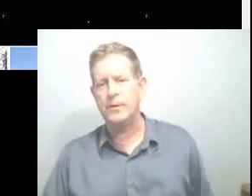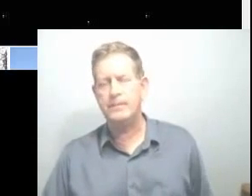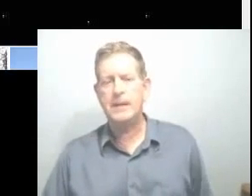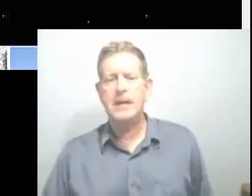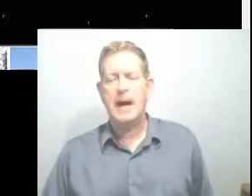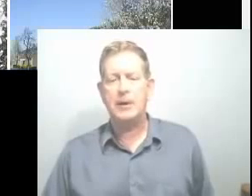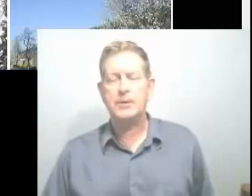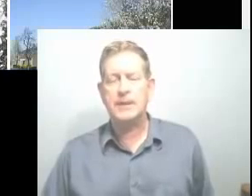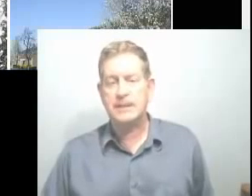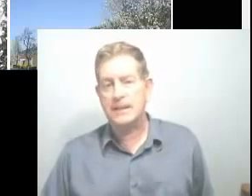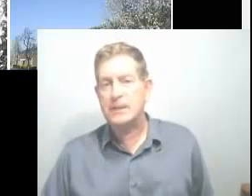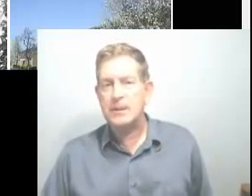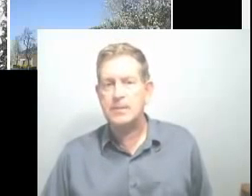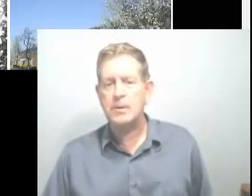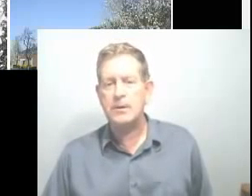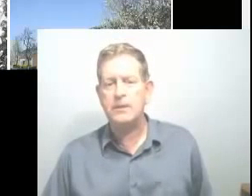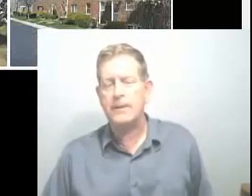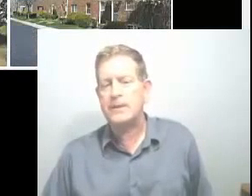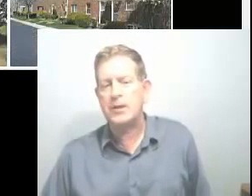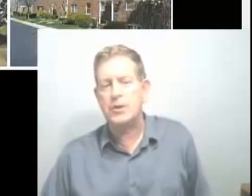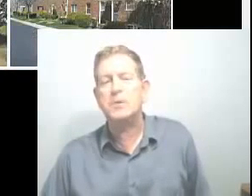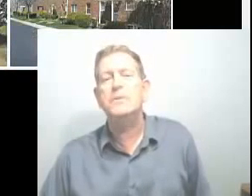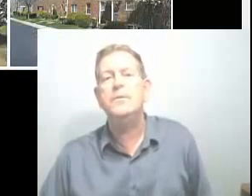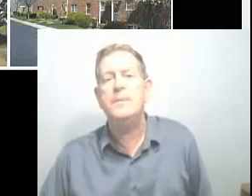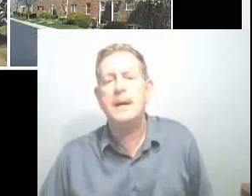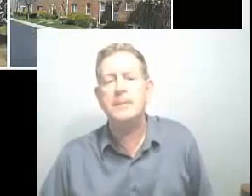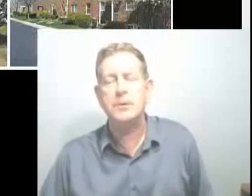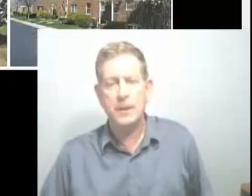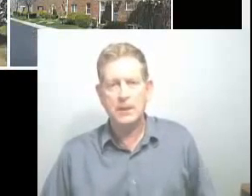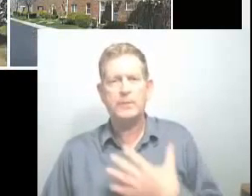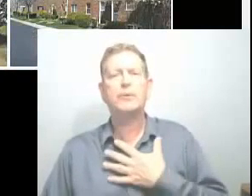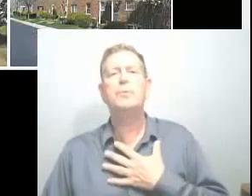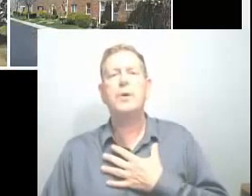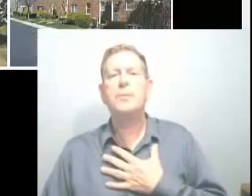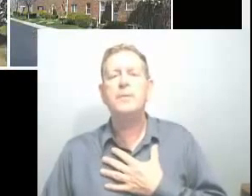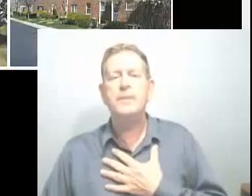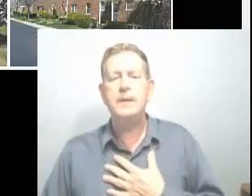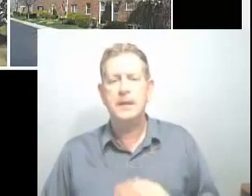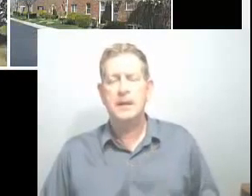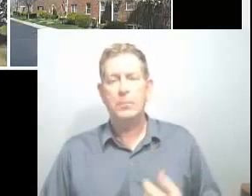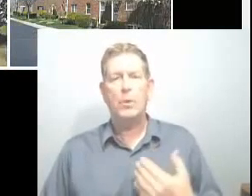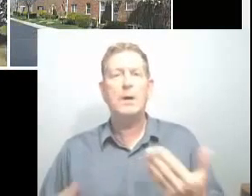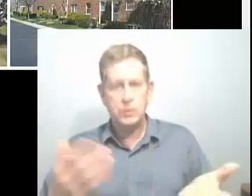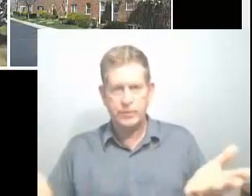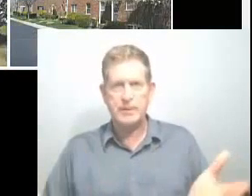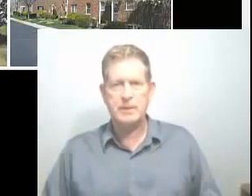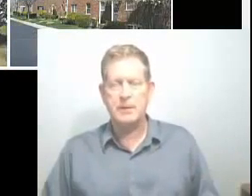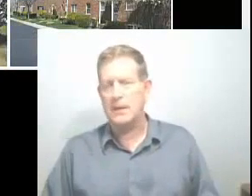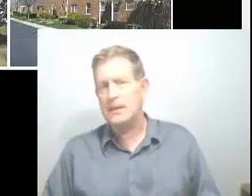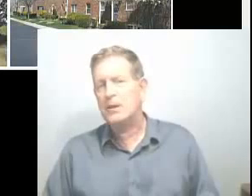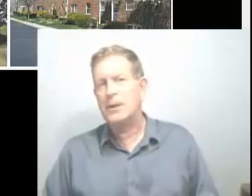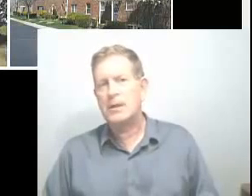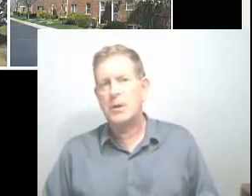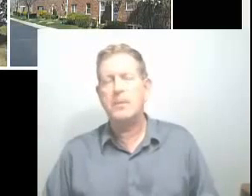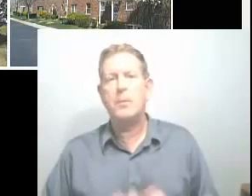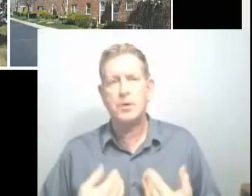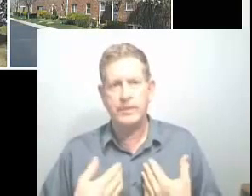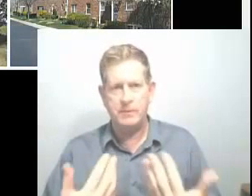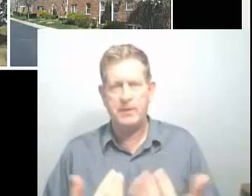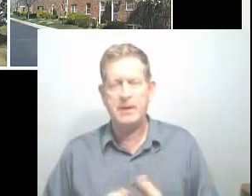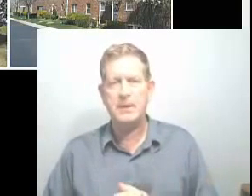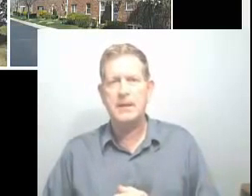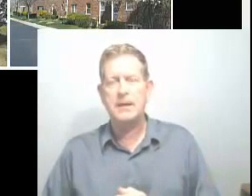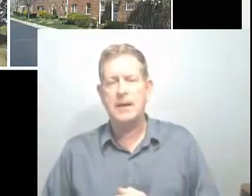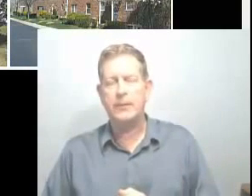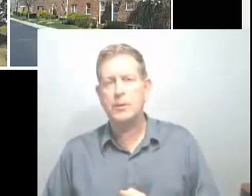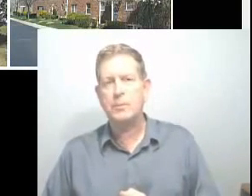qui vont suivre. Alors, cette description, il va s'agir de vous-même, de votre propre vie. Moi, à titre d'exemple, moi,